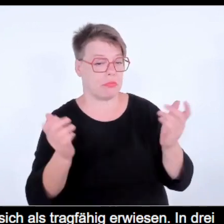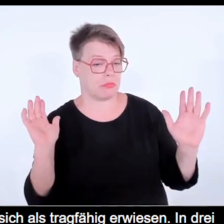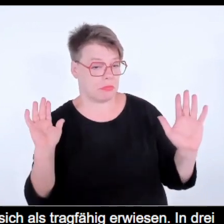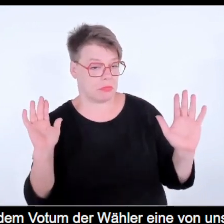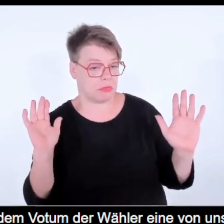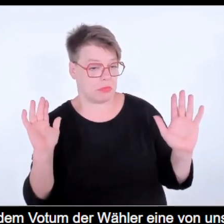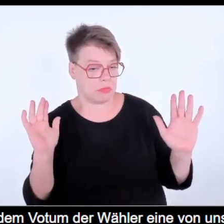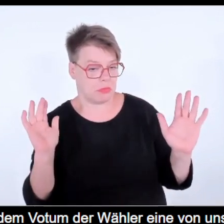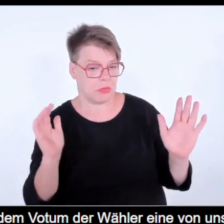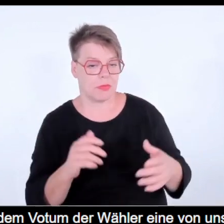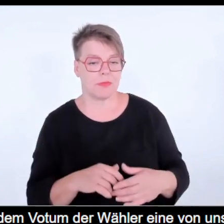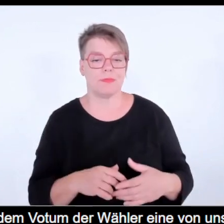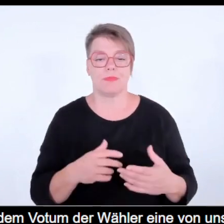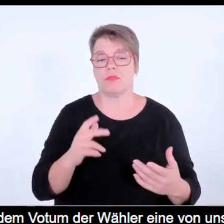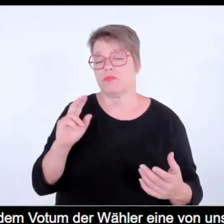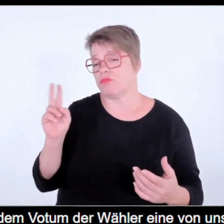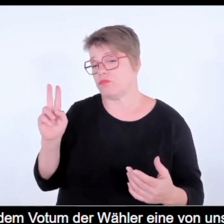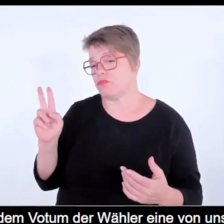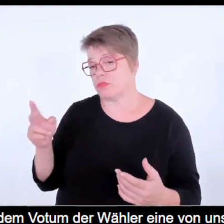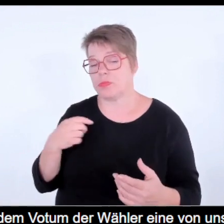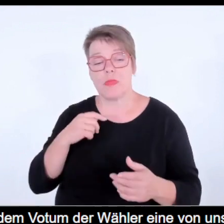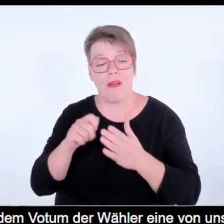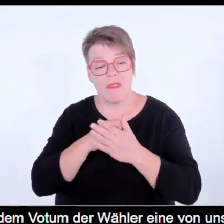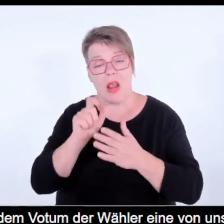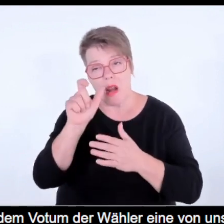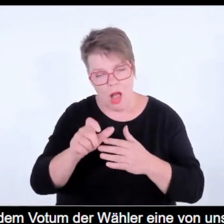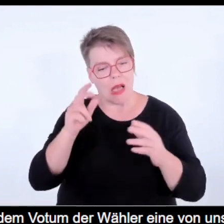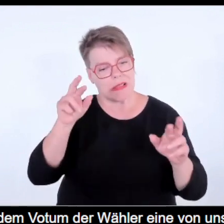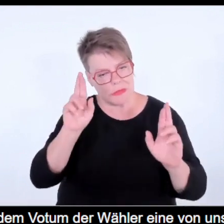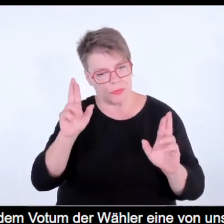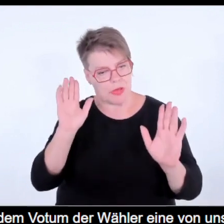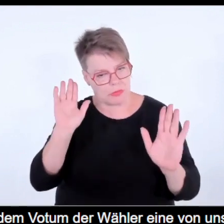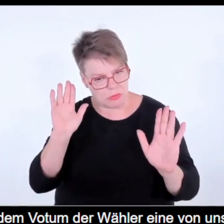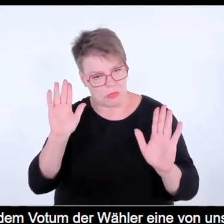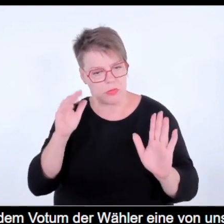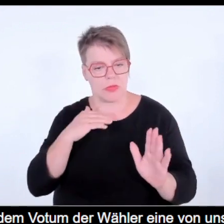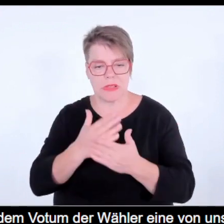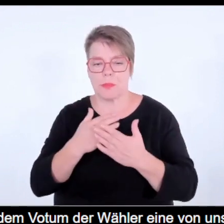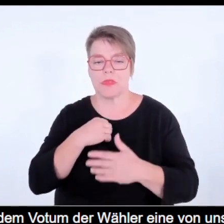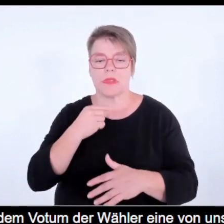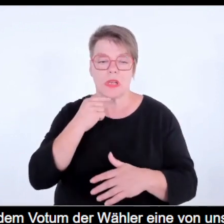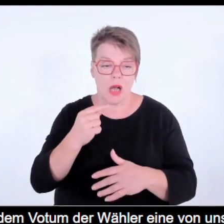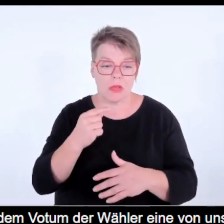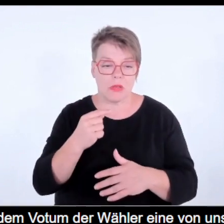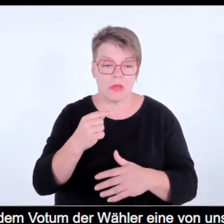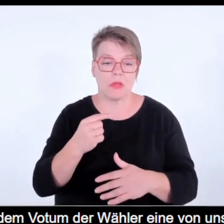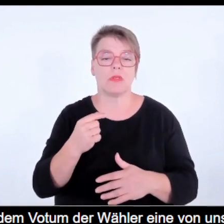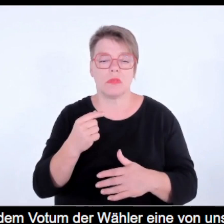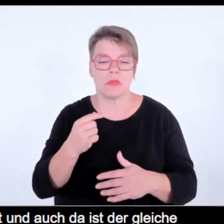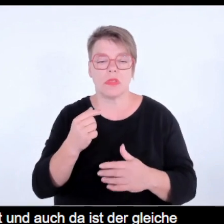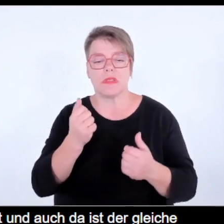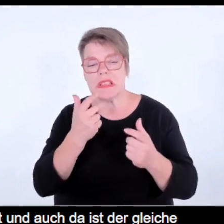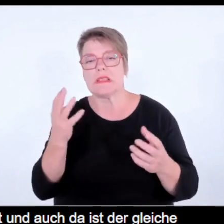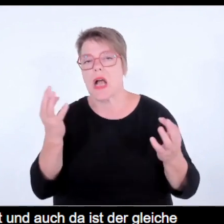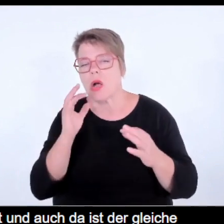vorher auch schon gesagt. Insofern sind viele Spekulationen. Ich verstehe es auch natürlich, auch Sie als Journalisten, dass das